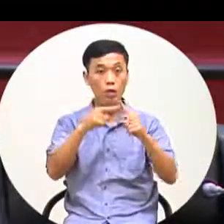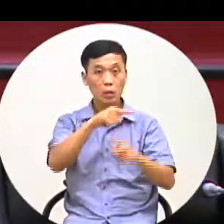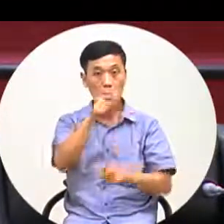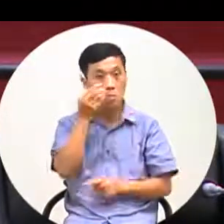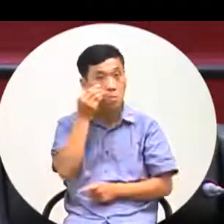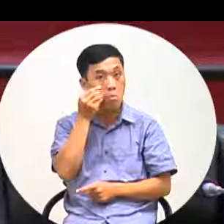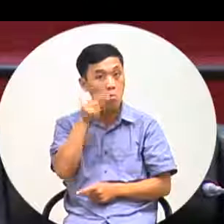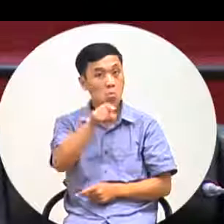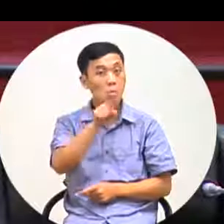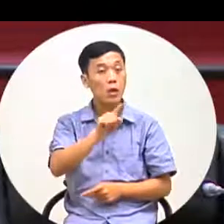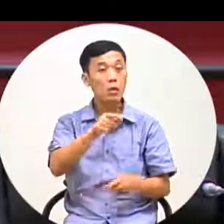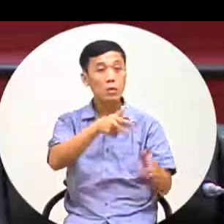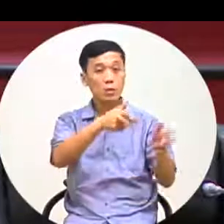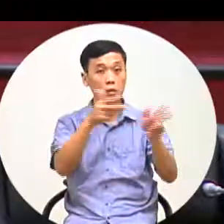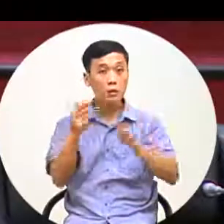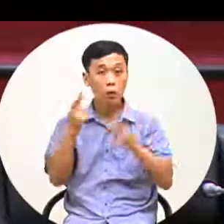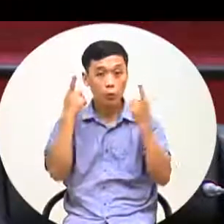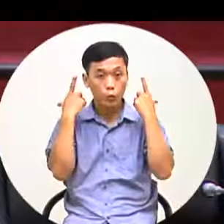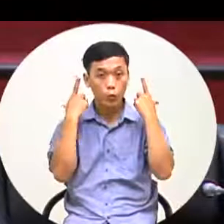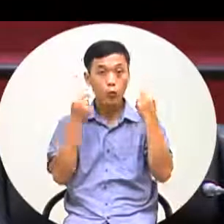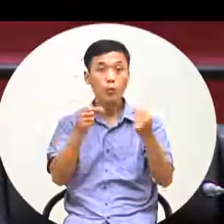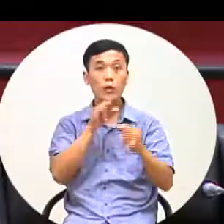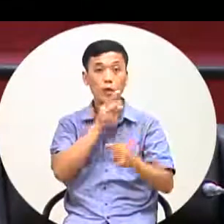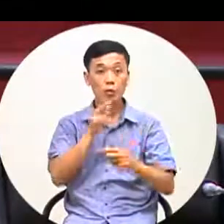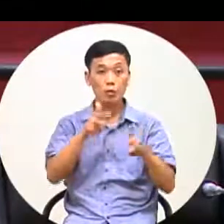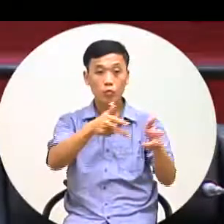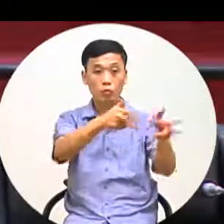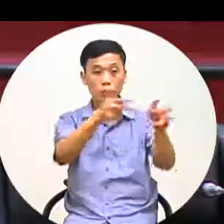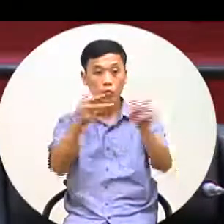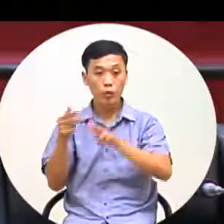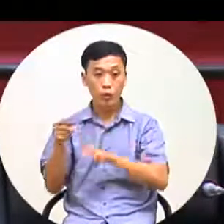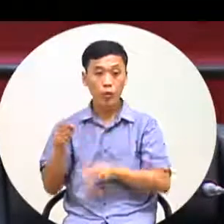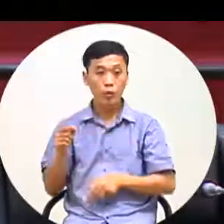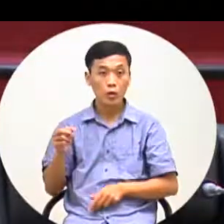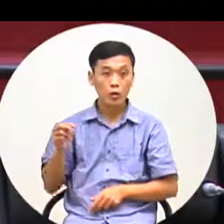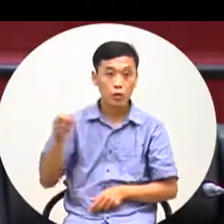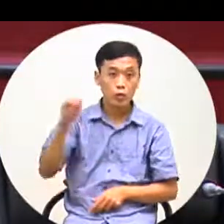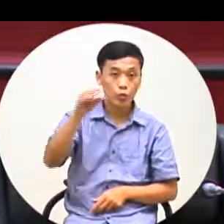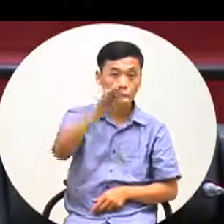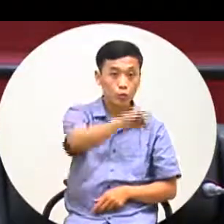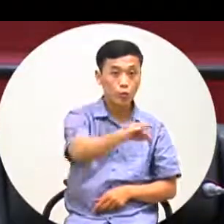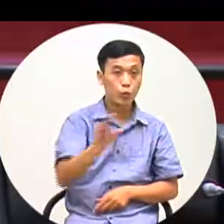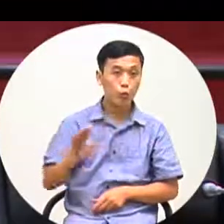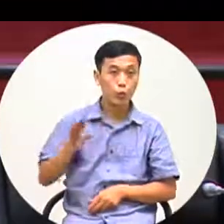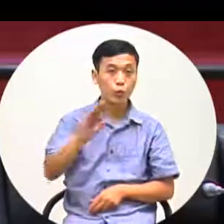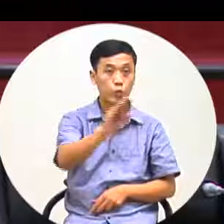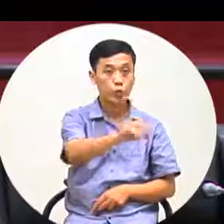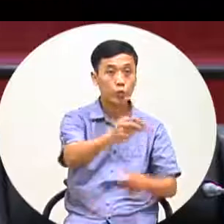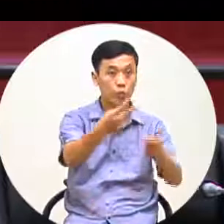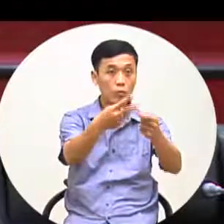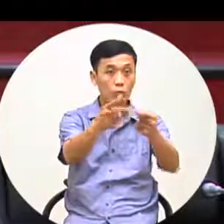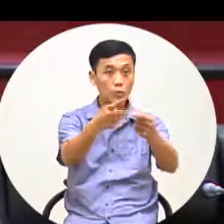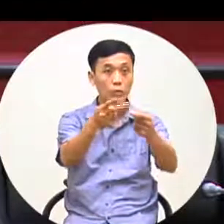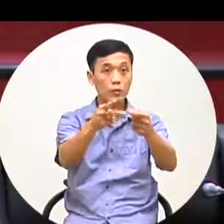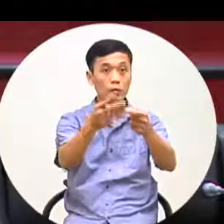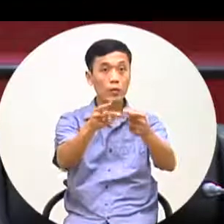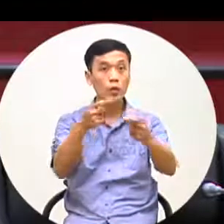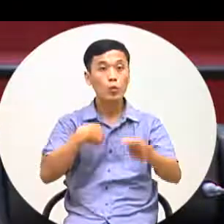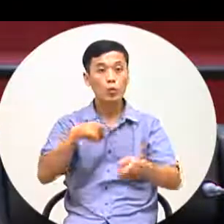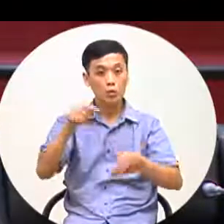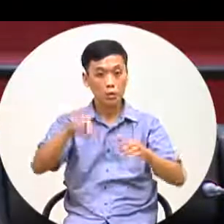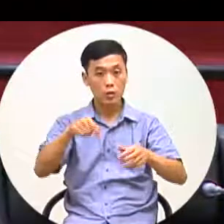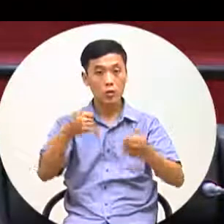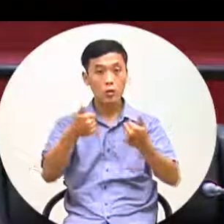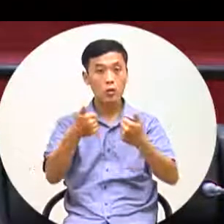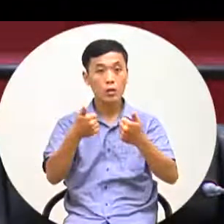面2分钟，好、哦，这我也在这边讲过了，好、哦，我也在这边讲过。当然，公安局说这个